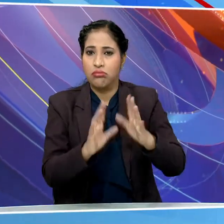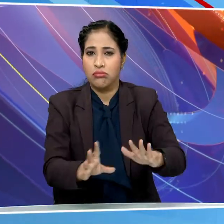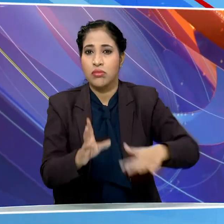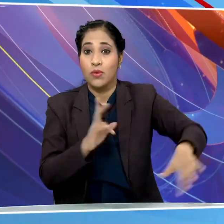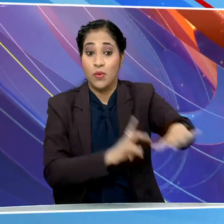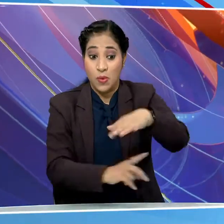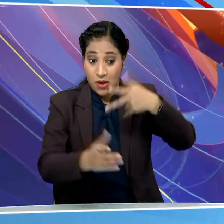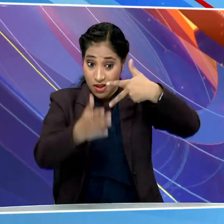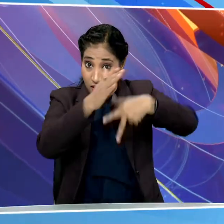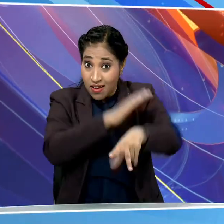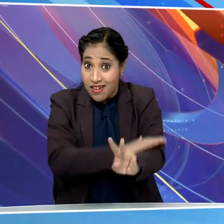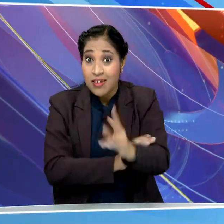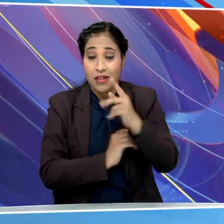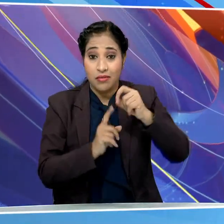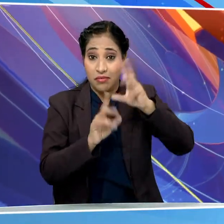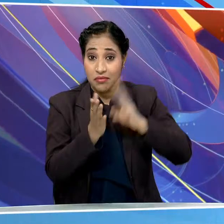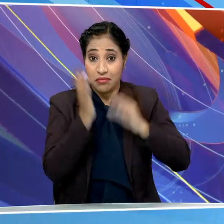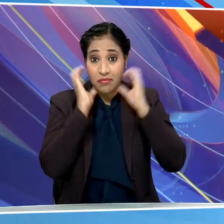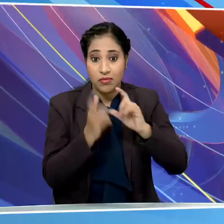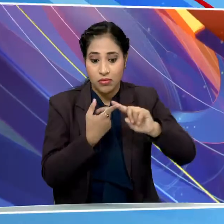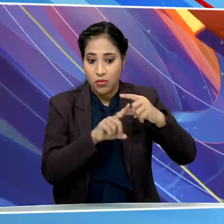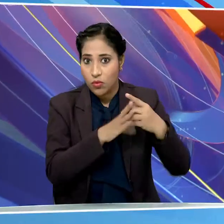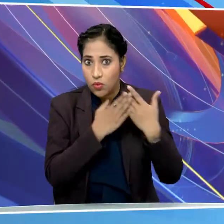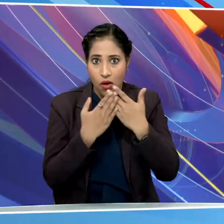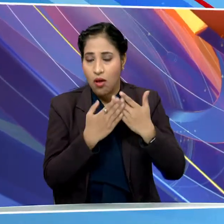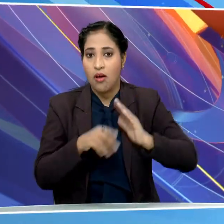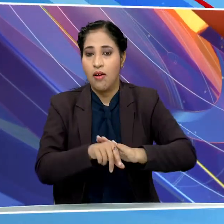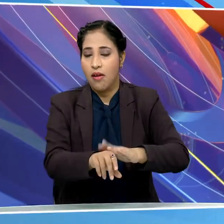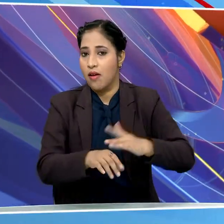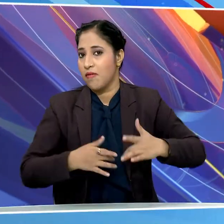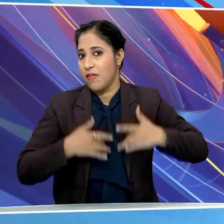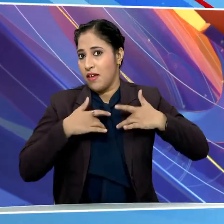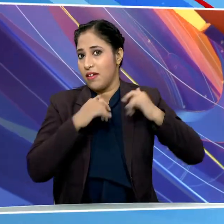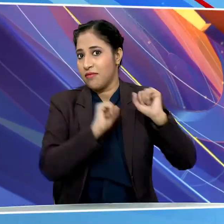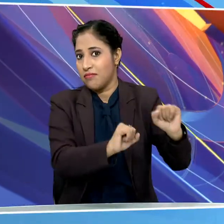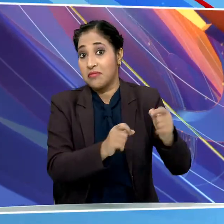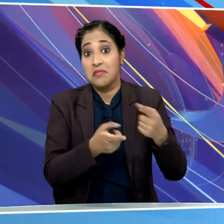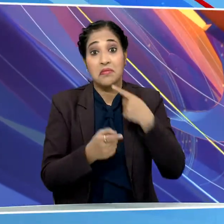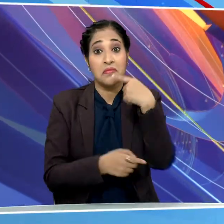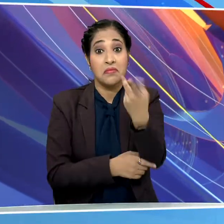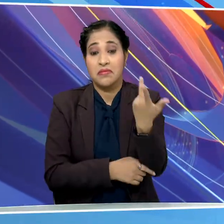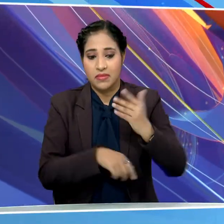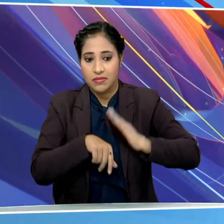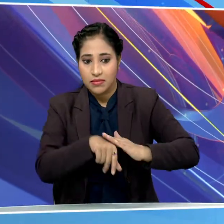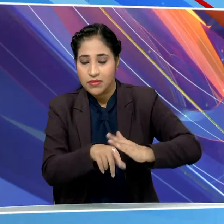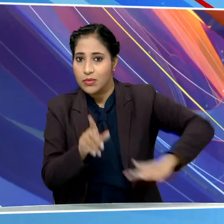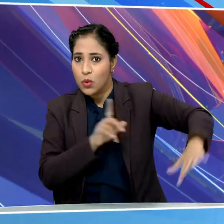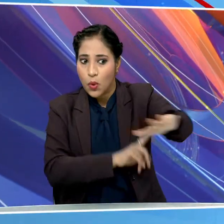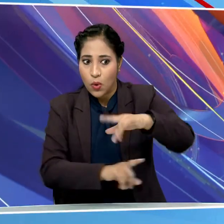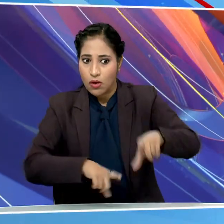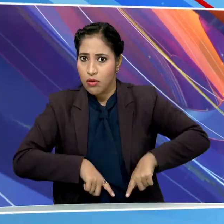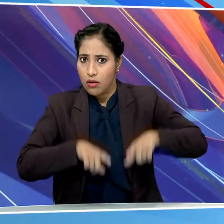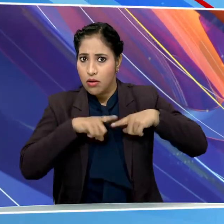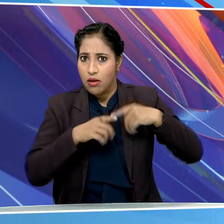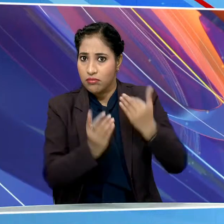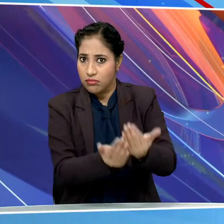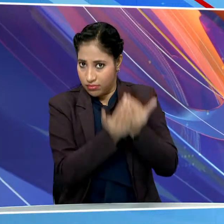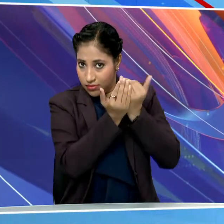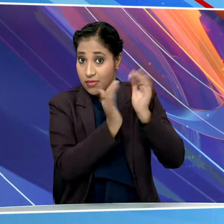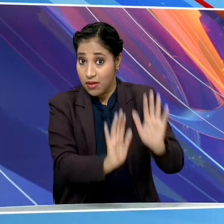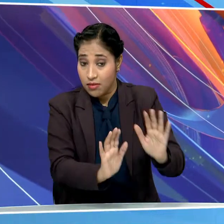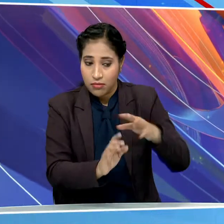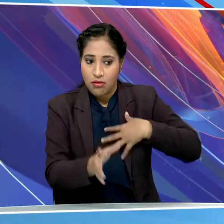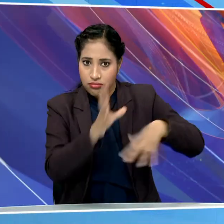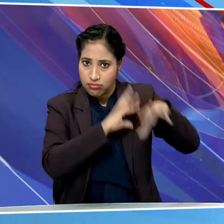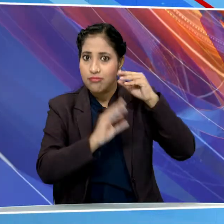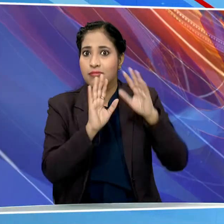इस गैलरी के अवलोकन को शिक्षाप्रद अनुभव बताया। उन्होंने कहा कि इससे जलीय जीवन के संरक्षण की भी सीख